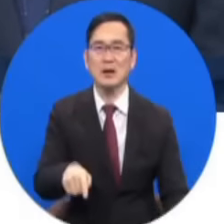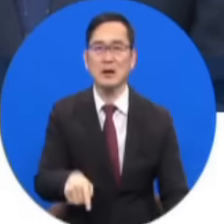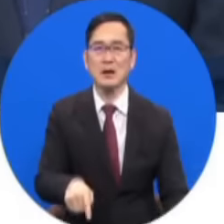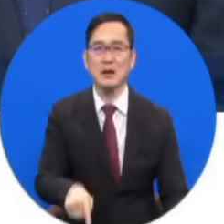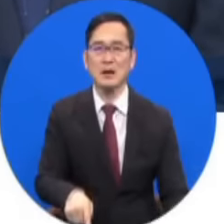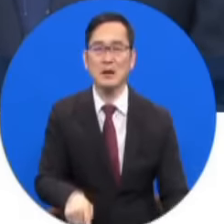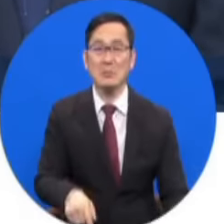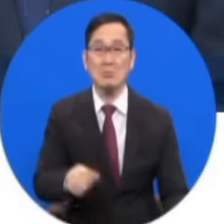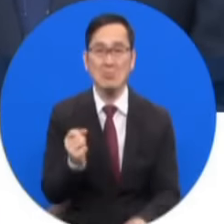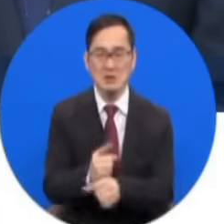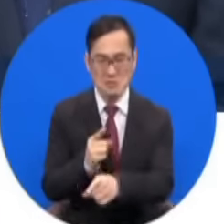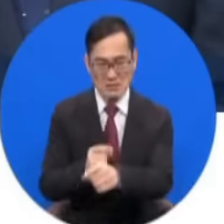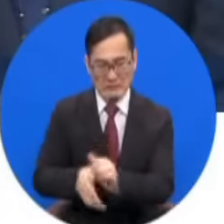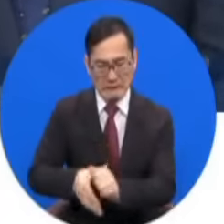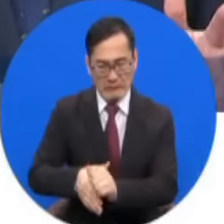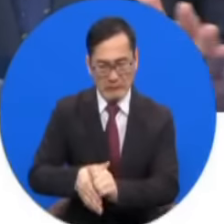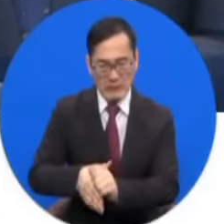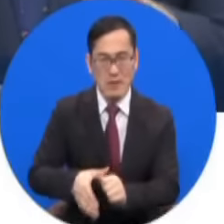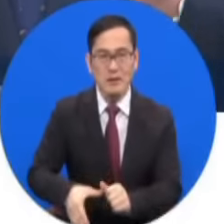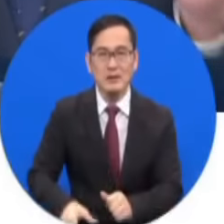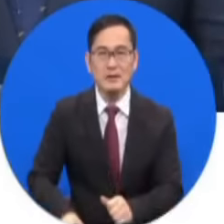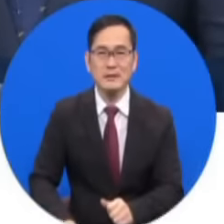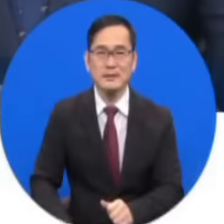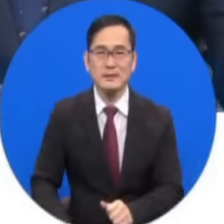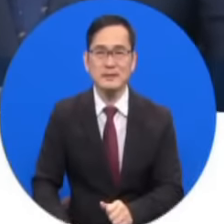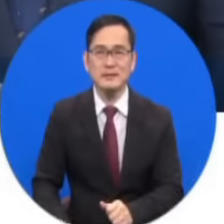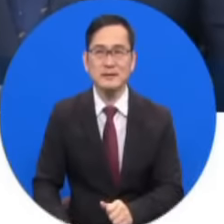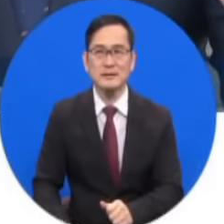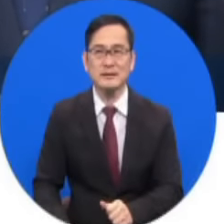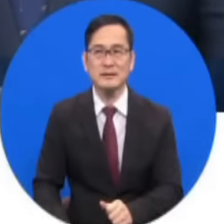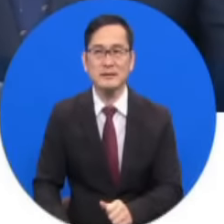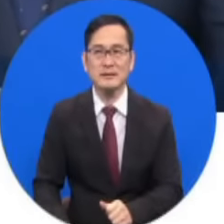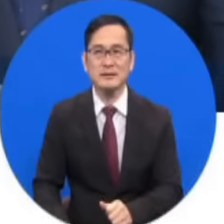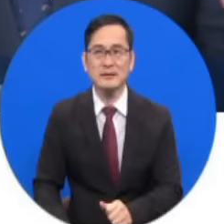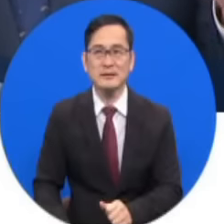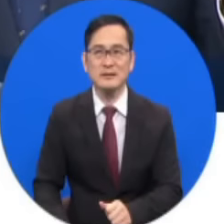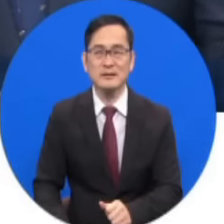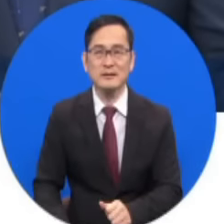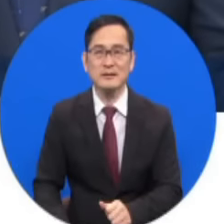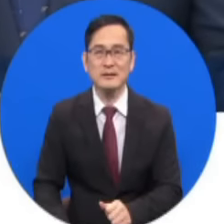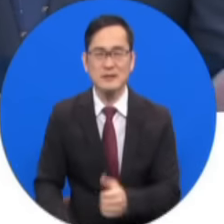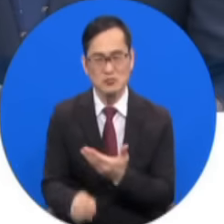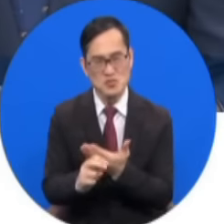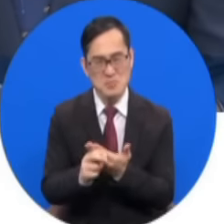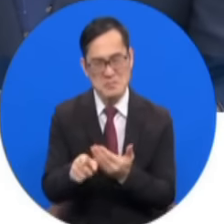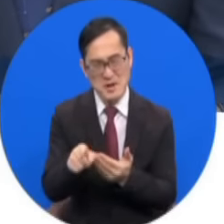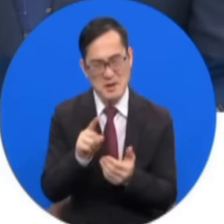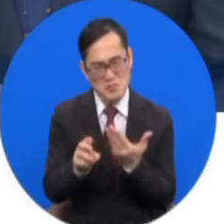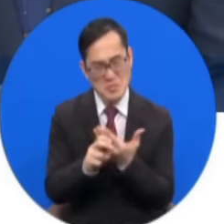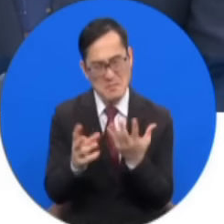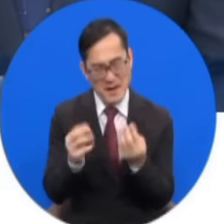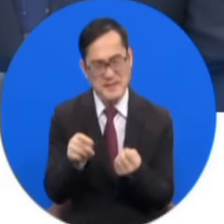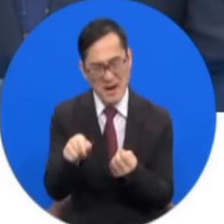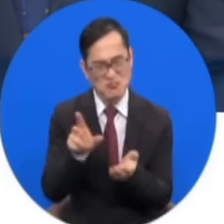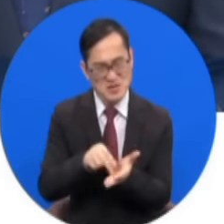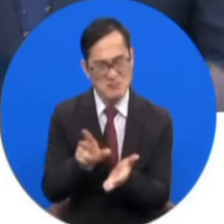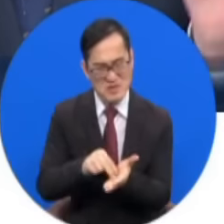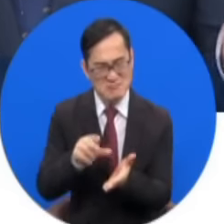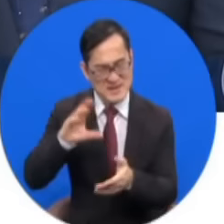가지고이 기정사실화해 문다 주변의 어떤 신상의 모든 문제 범법 법에 대한 인식 자체네 부족하다 다